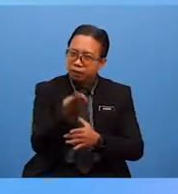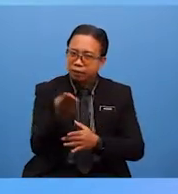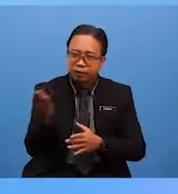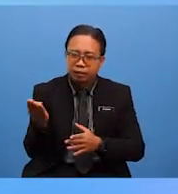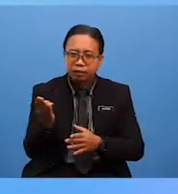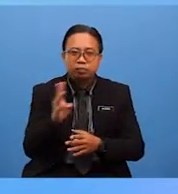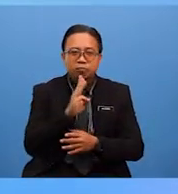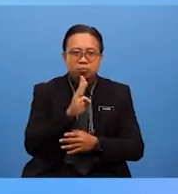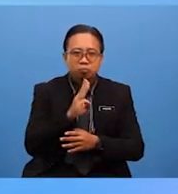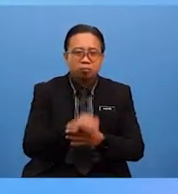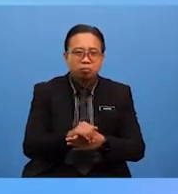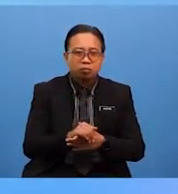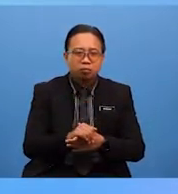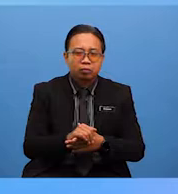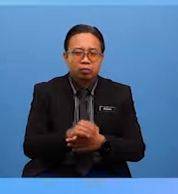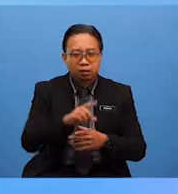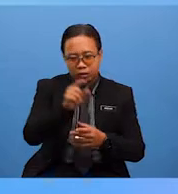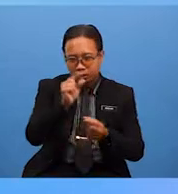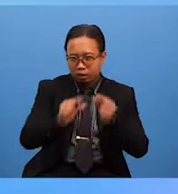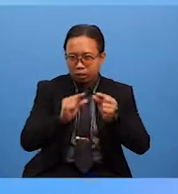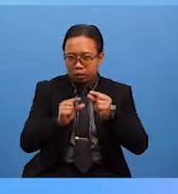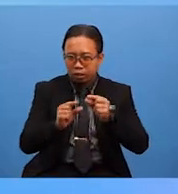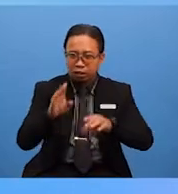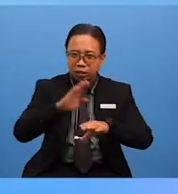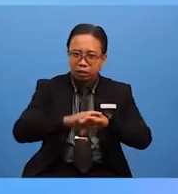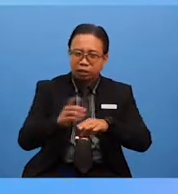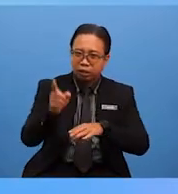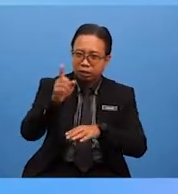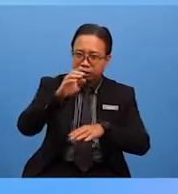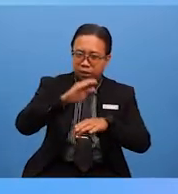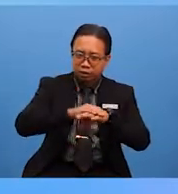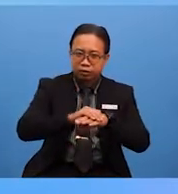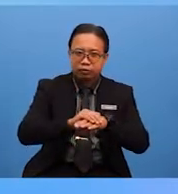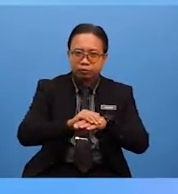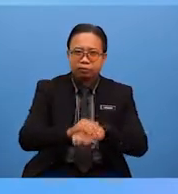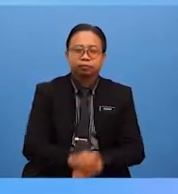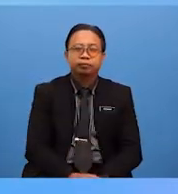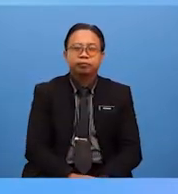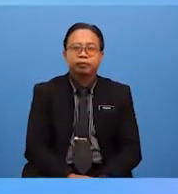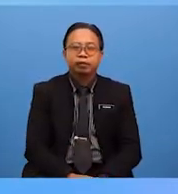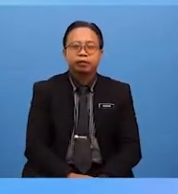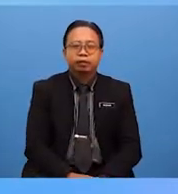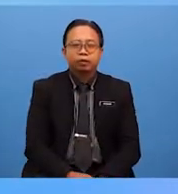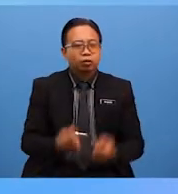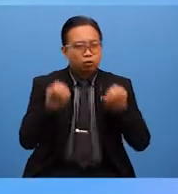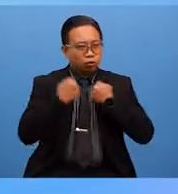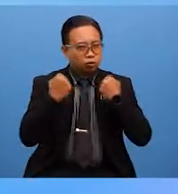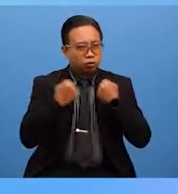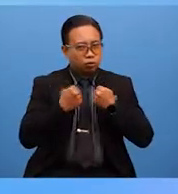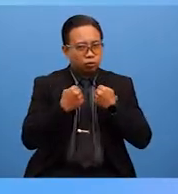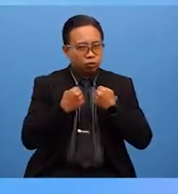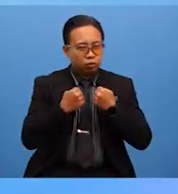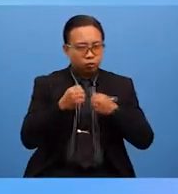tersebut kurang tumpahin dan bergerak ke atas bahagian benda liar yang sejuk dan lebih